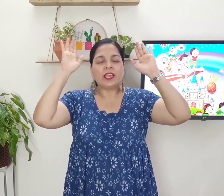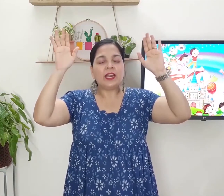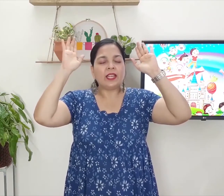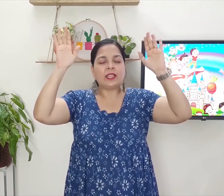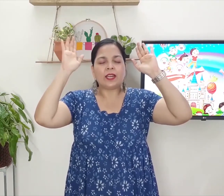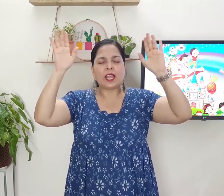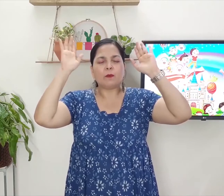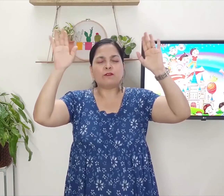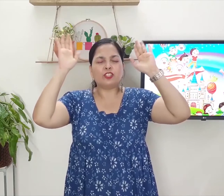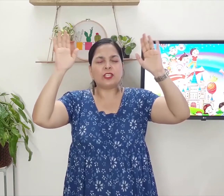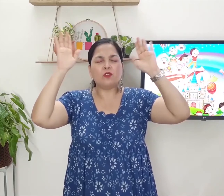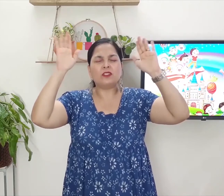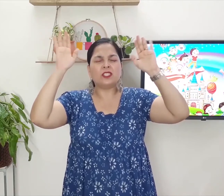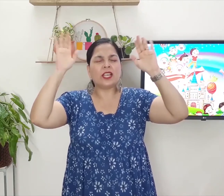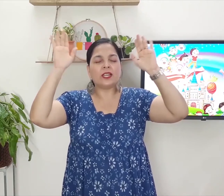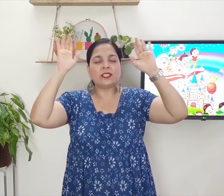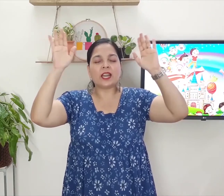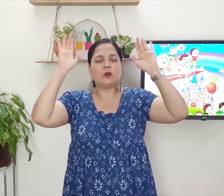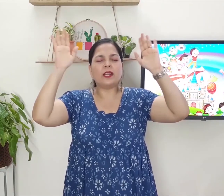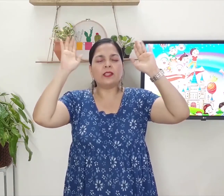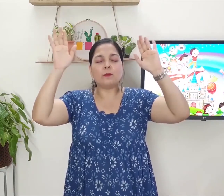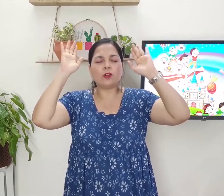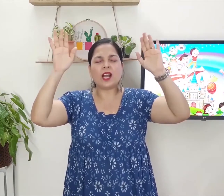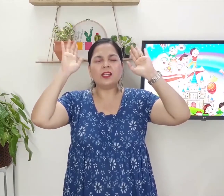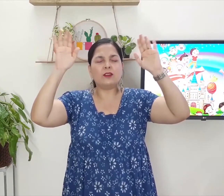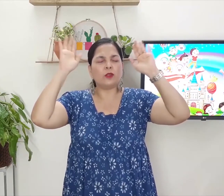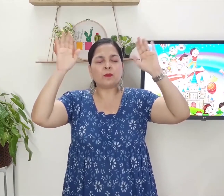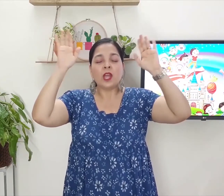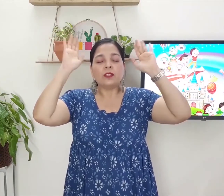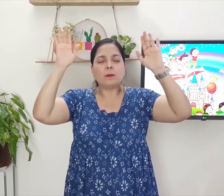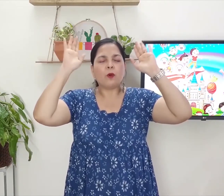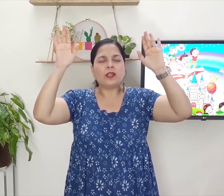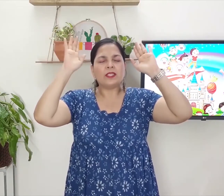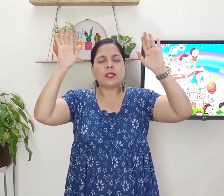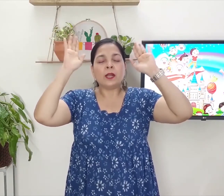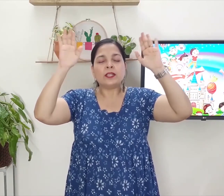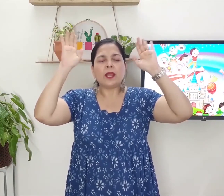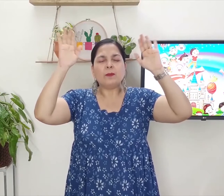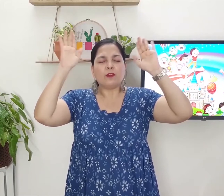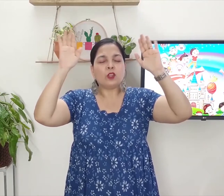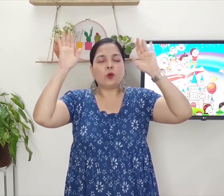அவர்களின் சரிரம் பரிசுத்த அவியான வரின் ஆலையம் ஹலலுயா ரக்கரமாக்சிக்கே